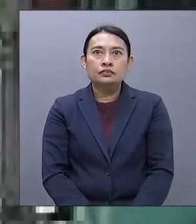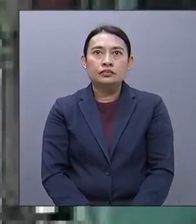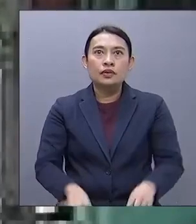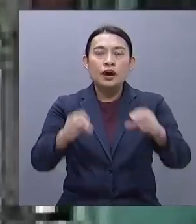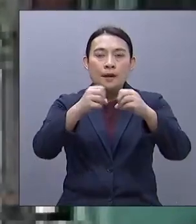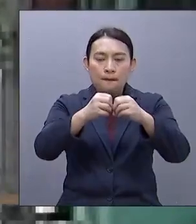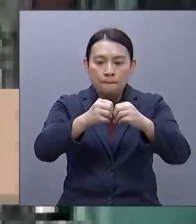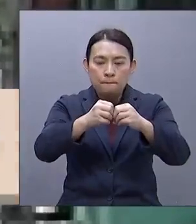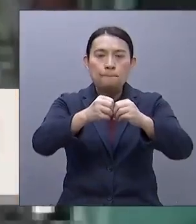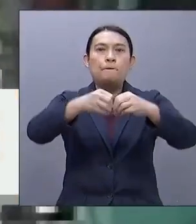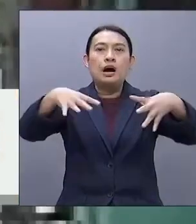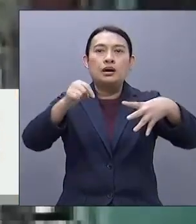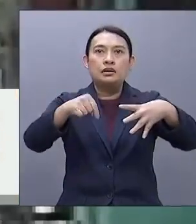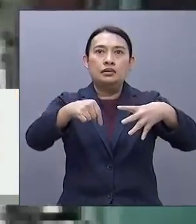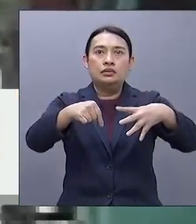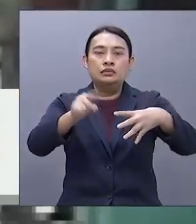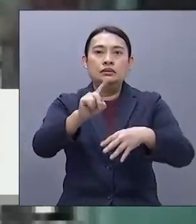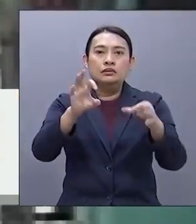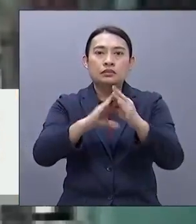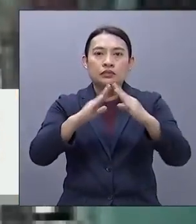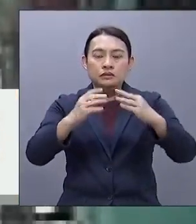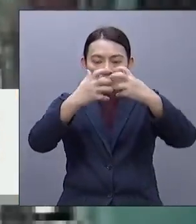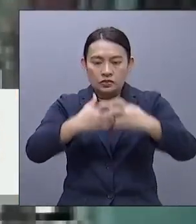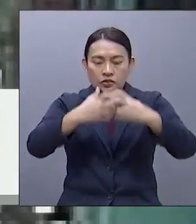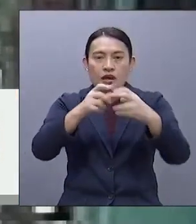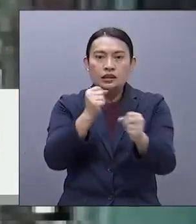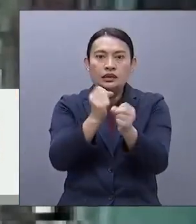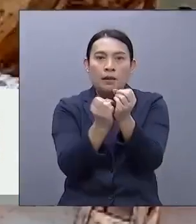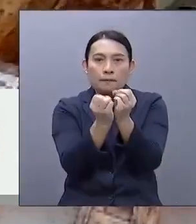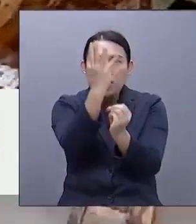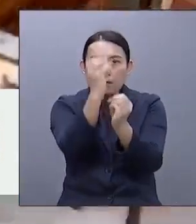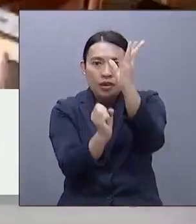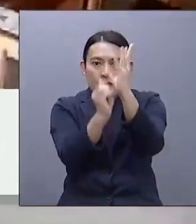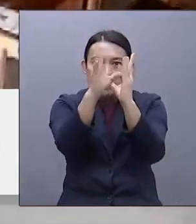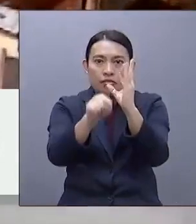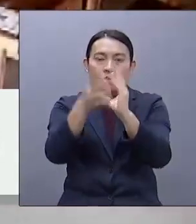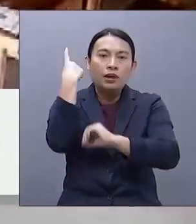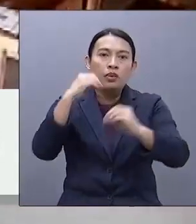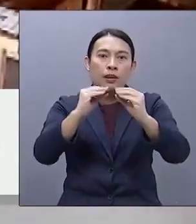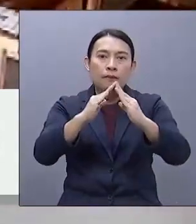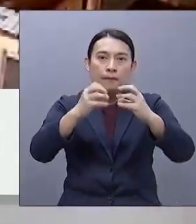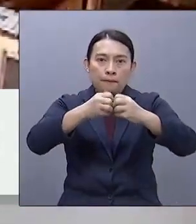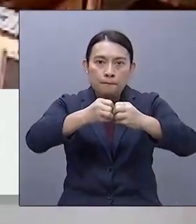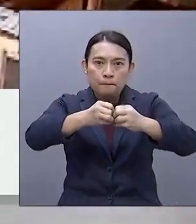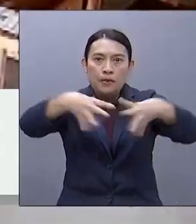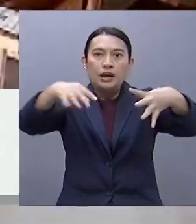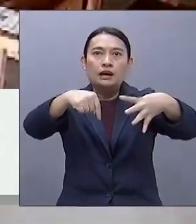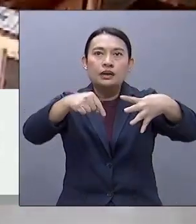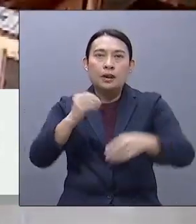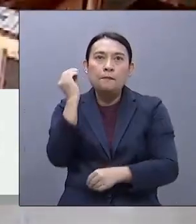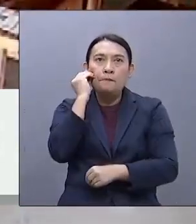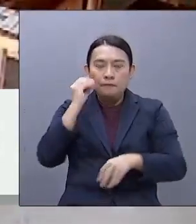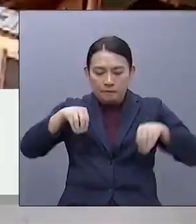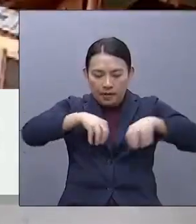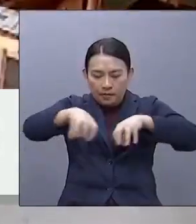นี่คือวินาทีที่คลังเก็บพลุและโรงงานผลิตพลุระเบิดเมื่อวานนี้นะครับความรุนแรงทำให้บ้านเรือนที่ตั้งอยู่ใกล้กับจุดระเบิด